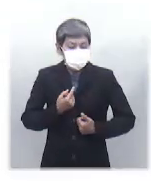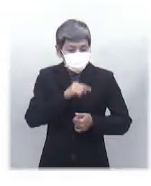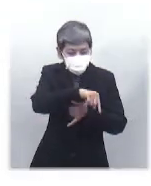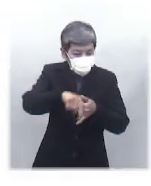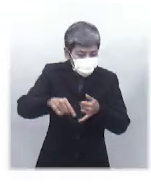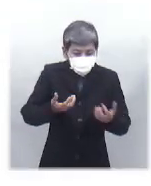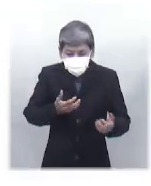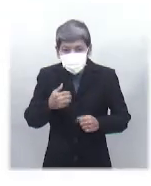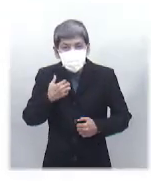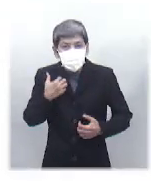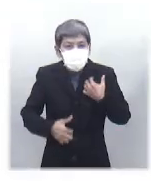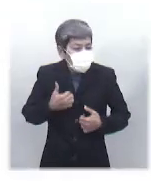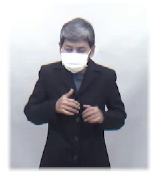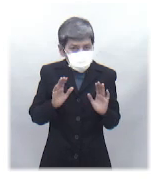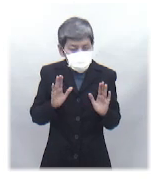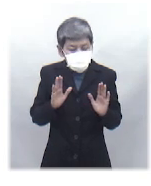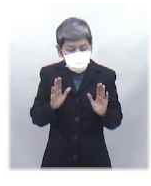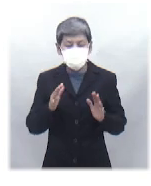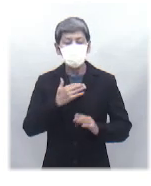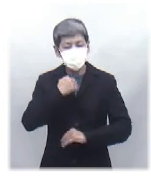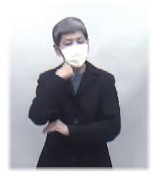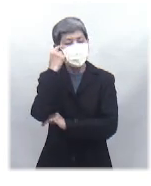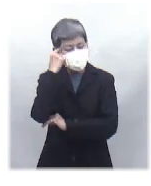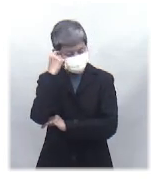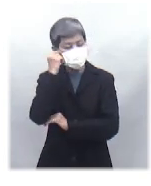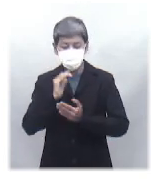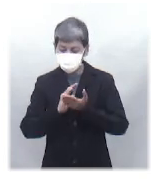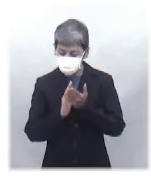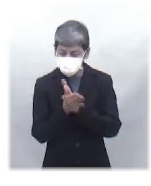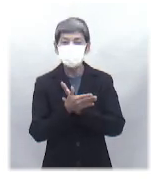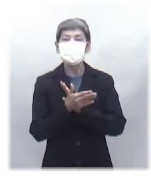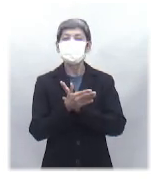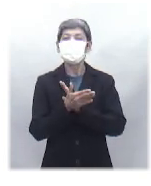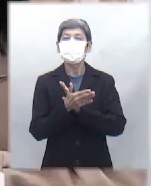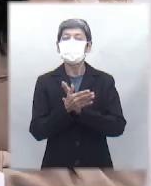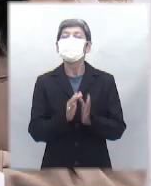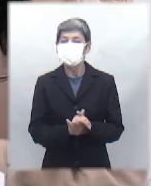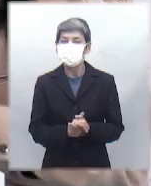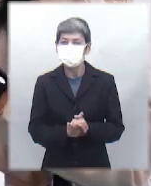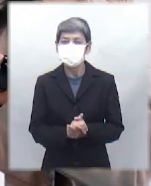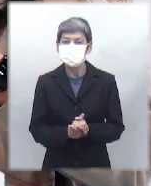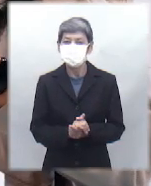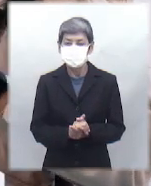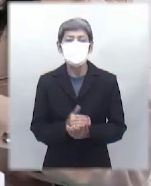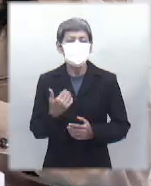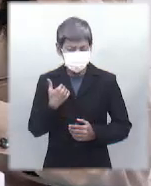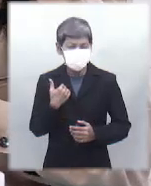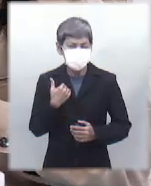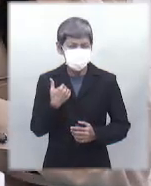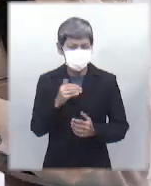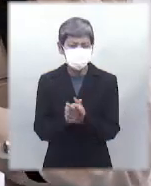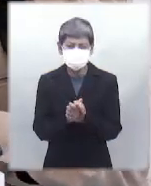เดียวแต่คนรอบข้างยังทุกข์แล้วเราจะมีความสุขได้อย่างไรก็ทำให้เราคิดตรงนี้กลับไปคนละด้านในช่วงที่แบบมันจะต้องมี